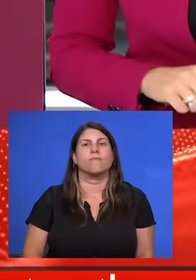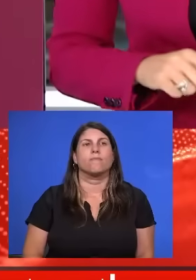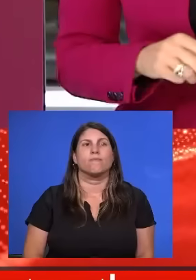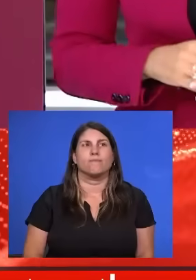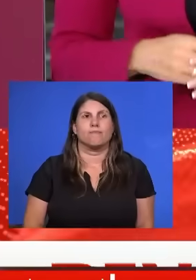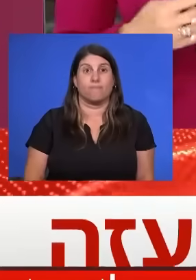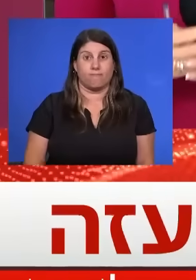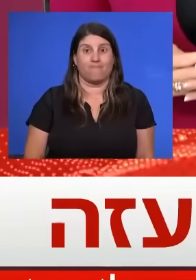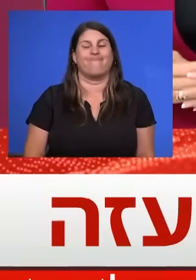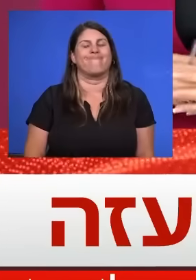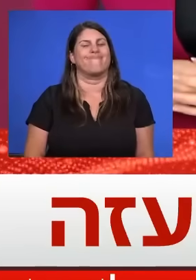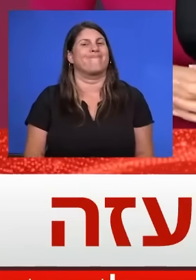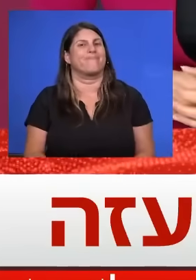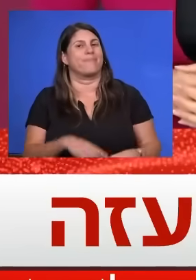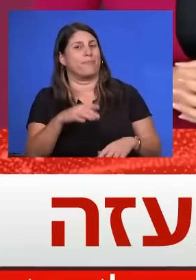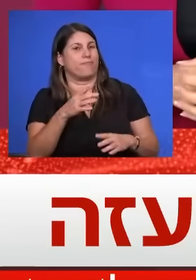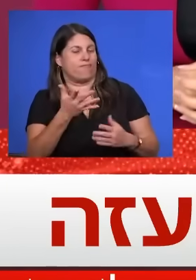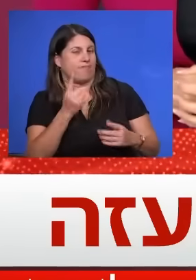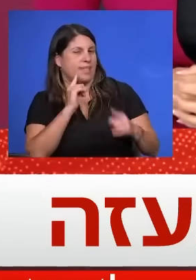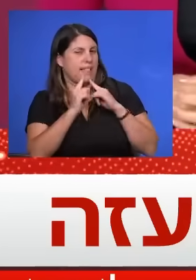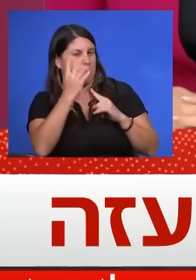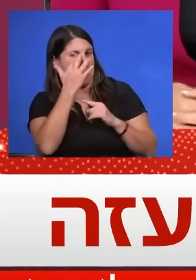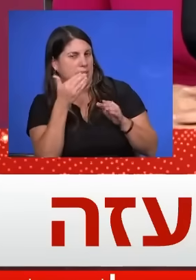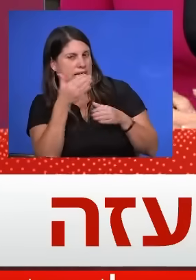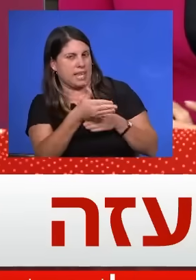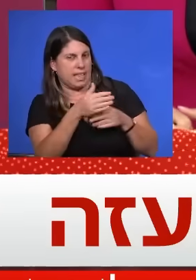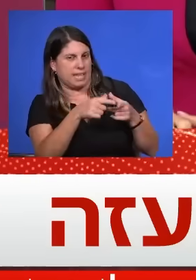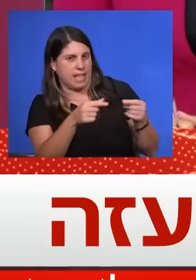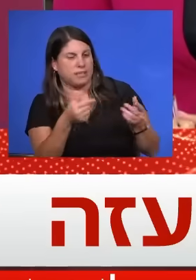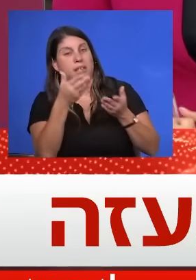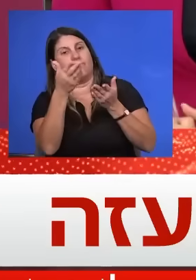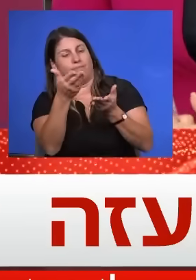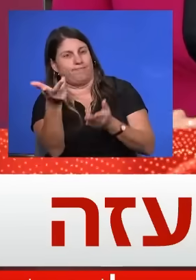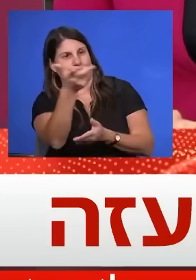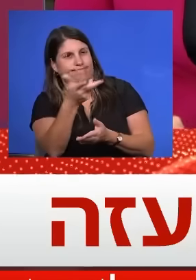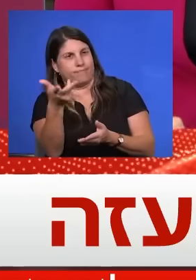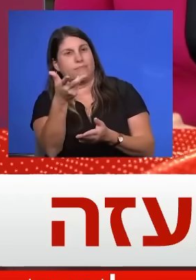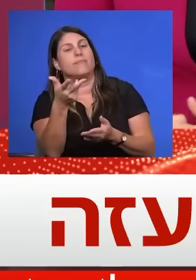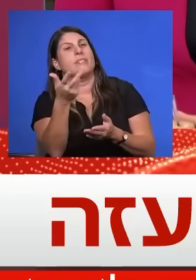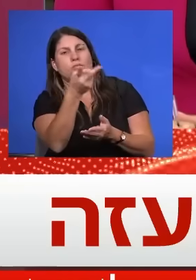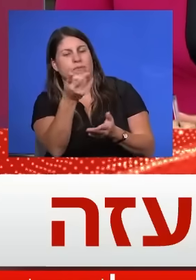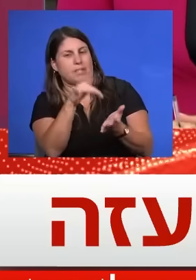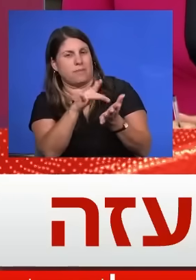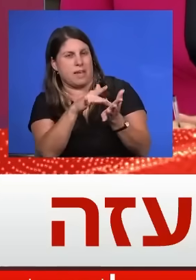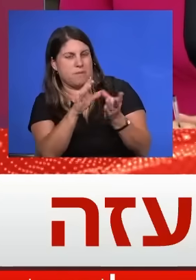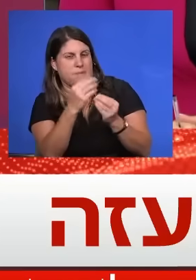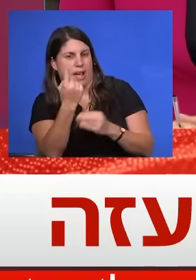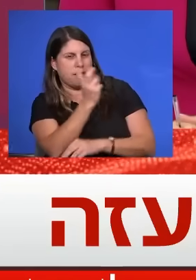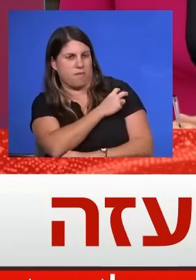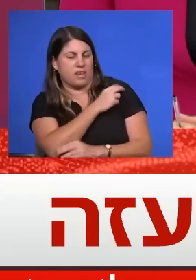אז בזמן שדנים מתי להיכנס לרצועה, דוב גילר, איתי בלומנטל, אתם עם אחד המפקדים שמתכוננים להיכנס עכשיו.